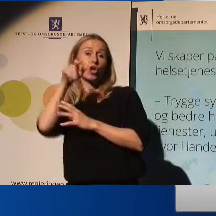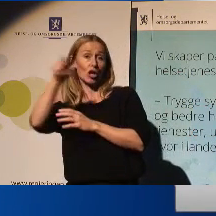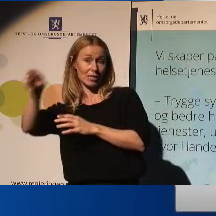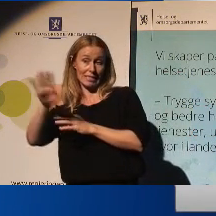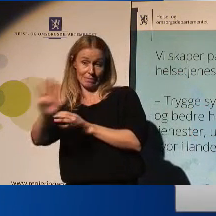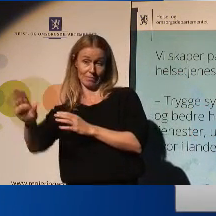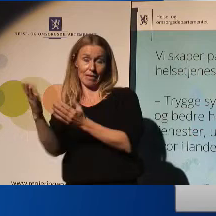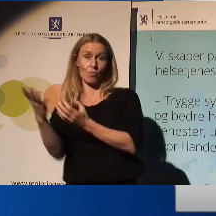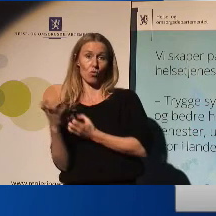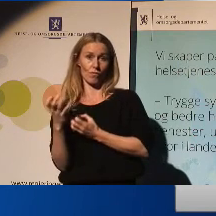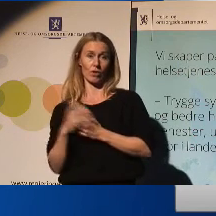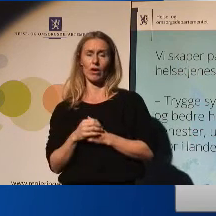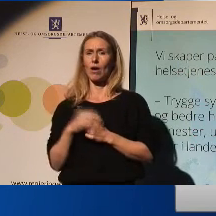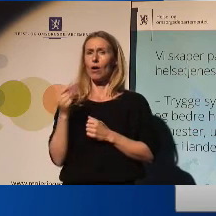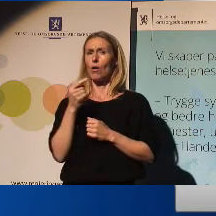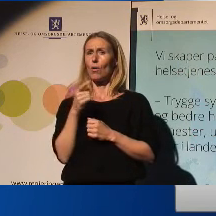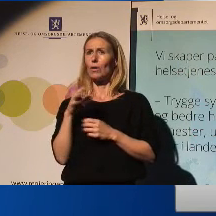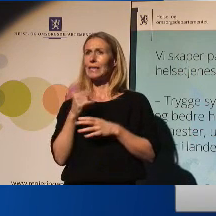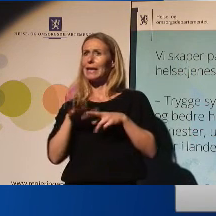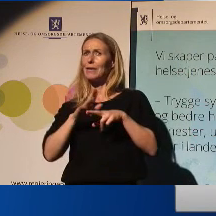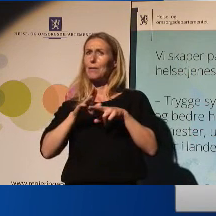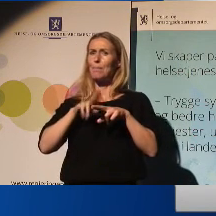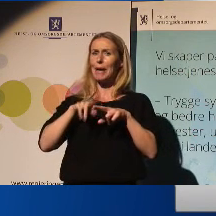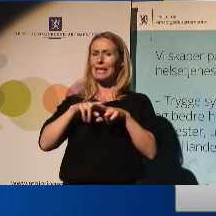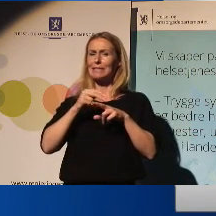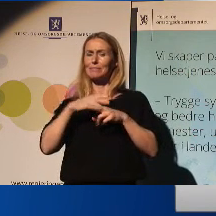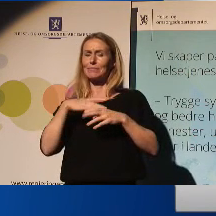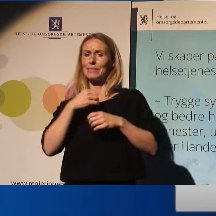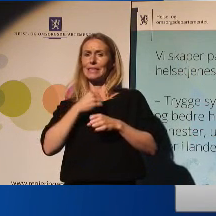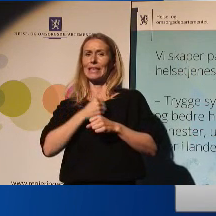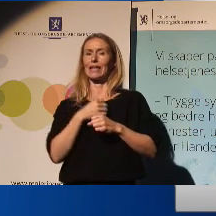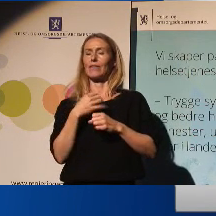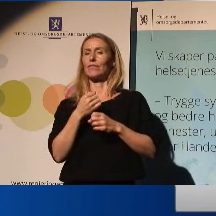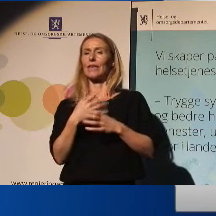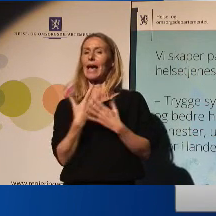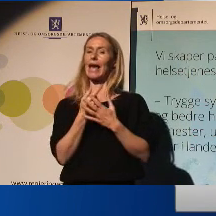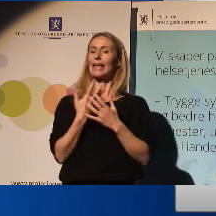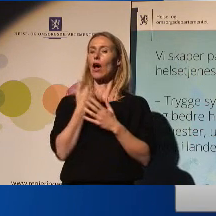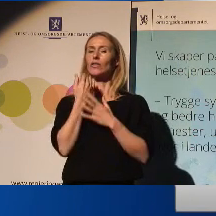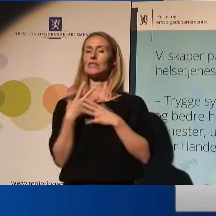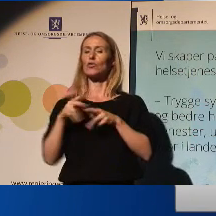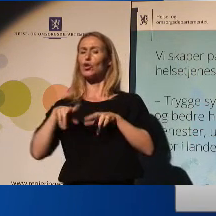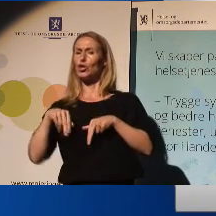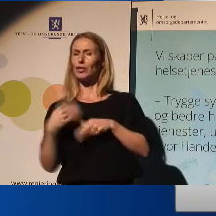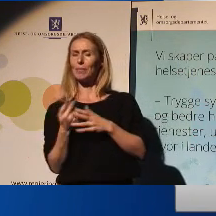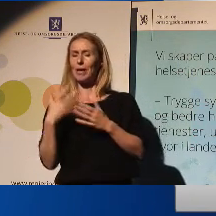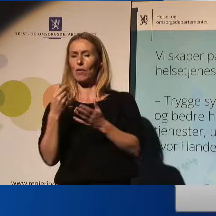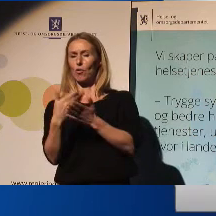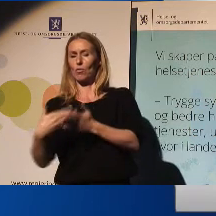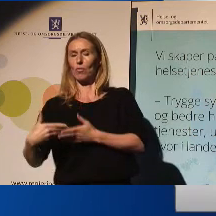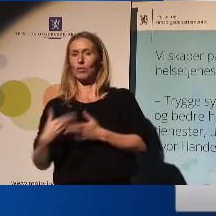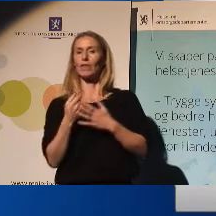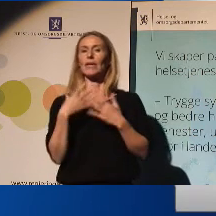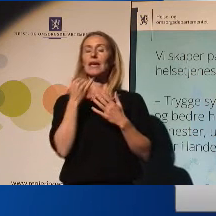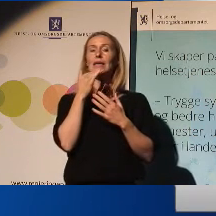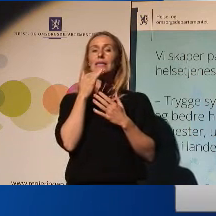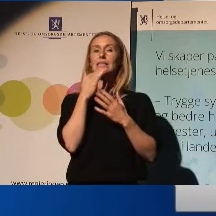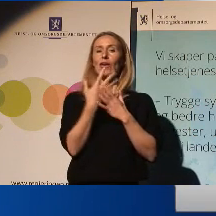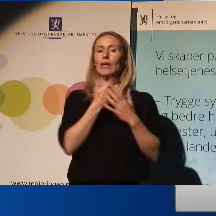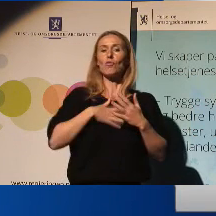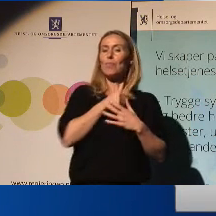Og så merker dere sikkert at jeg ikke er helt sånn lydig i forhold til oppdraget jeg har fått, for jeg snakker ikke om pasienten, jeg snakker om innbyggerne. I kommunen har vi innbyggere,